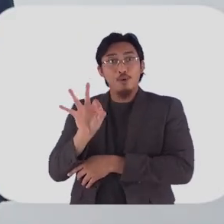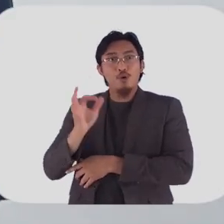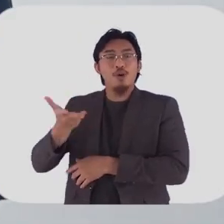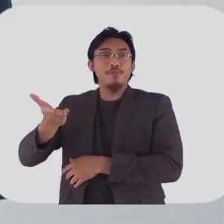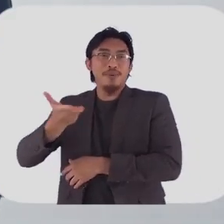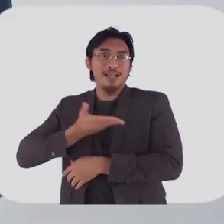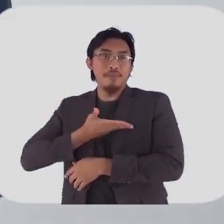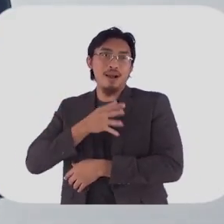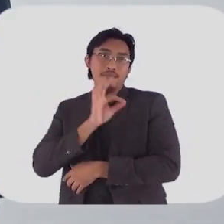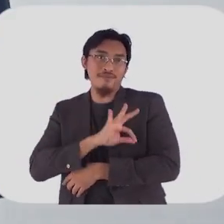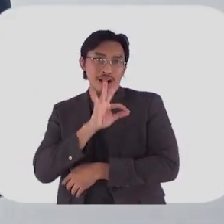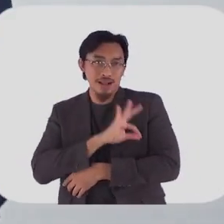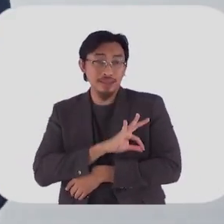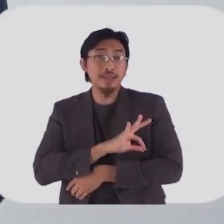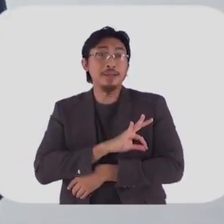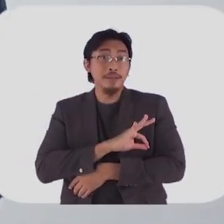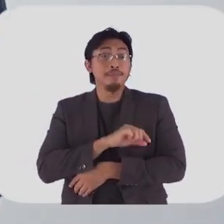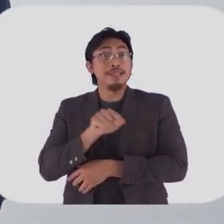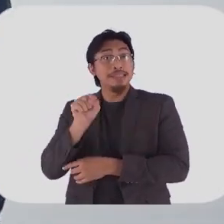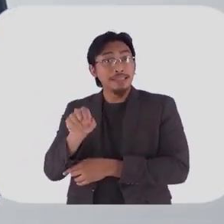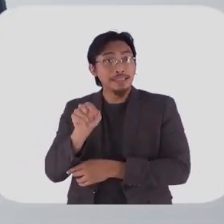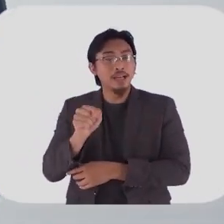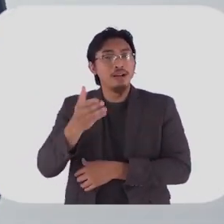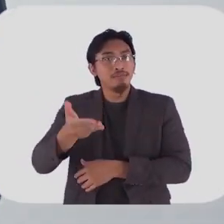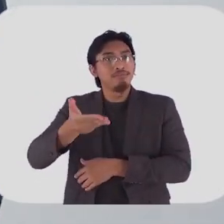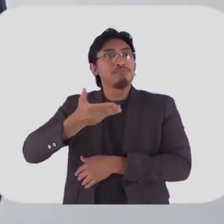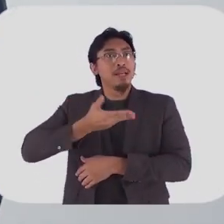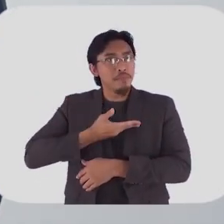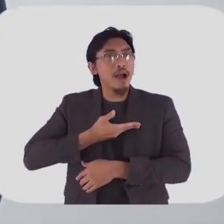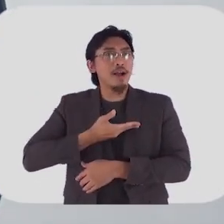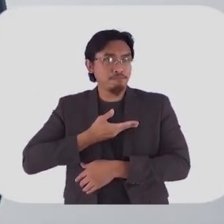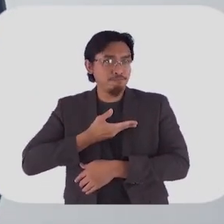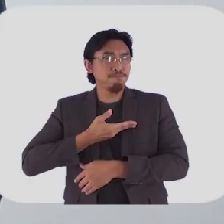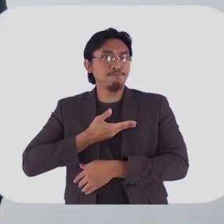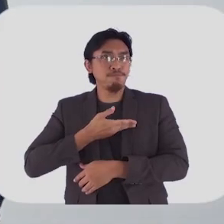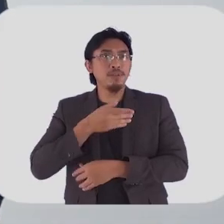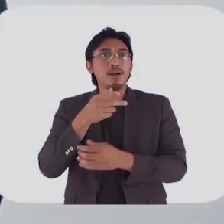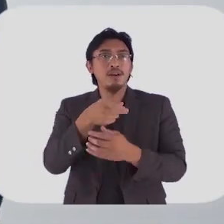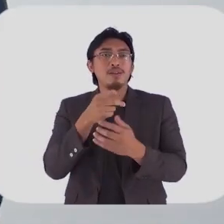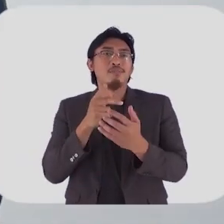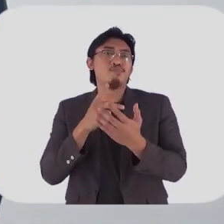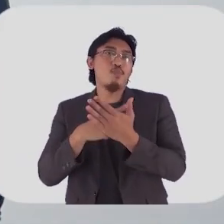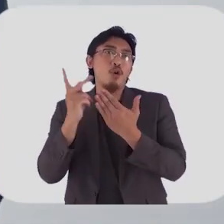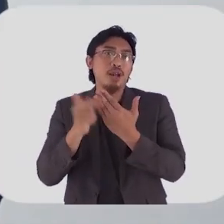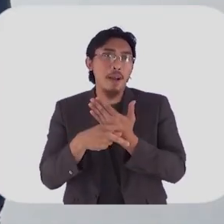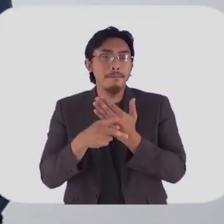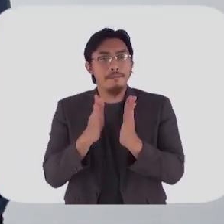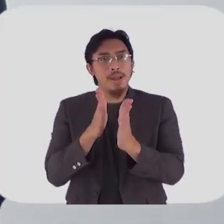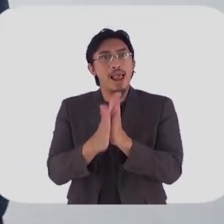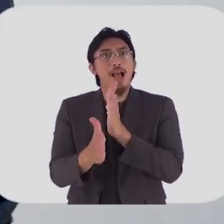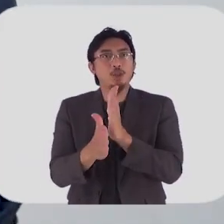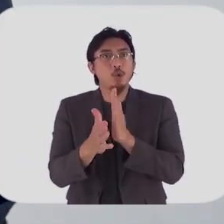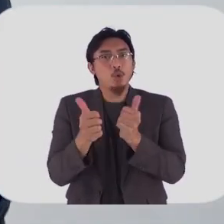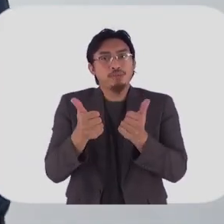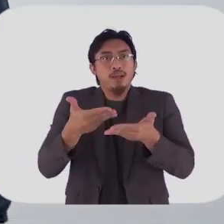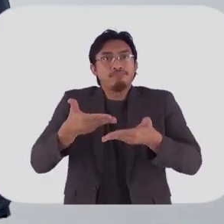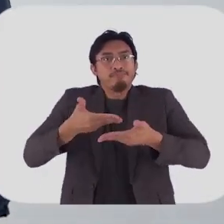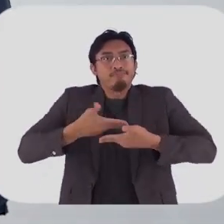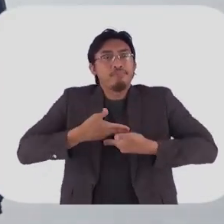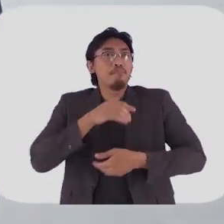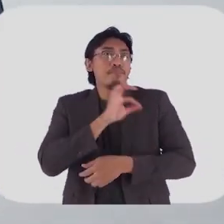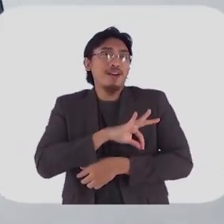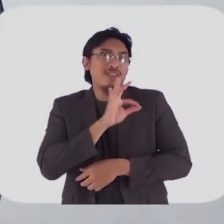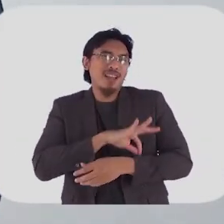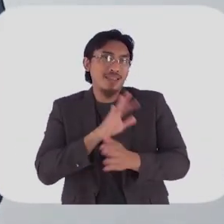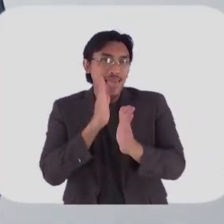30 orang ya, 30 penerima manfaat yang menerima program ini secara langsung dan menerima manfaat ini